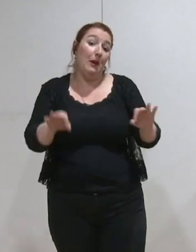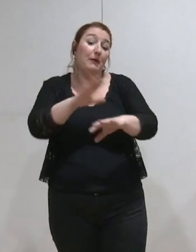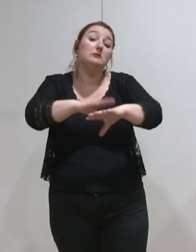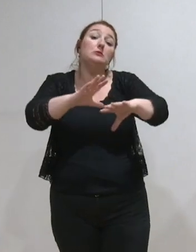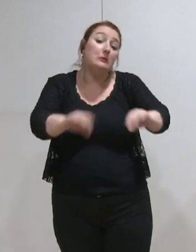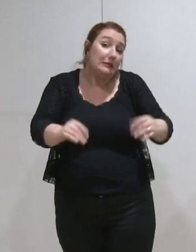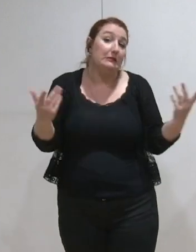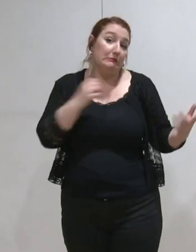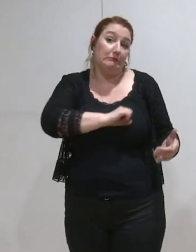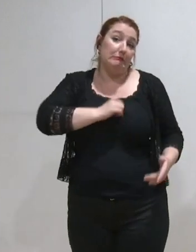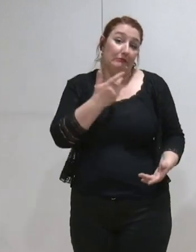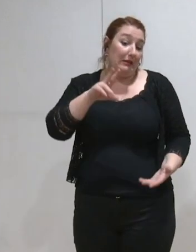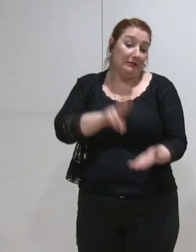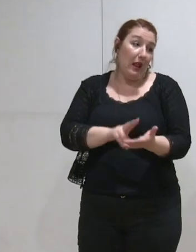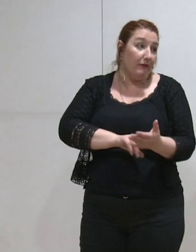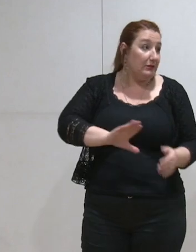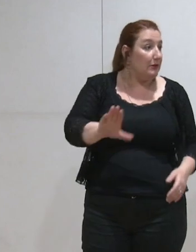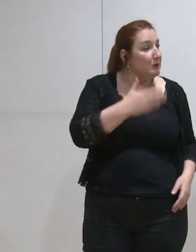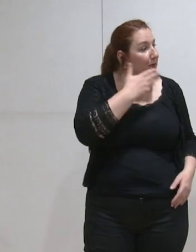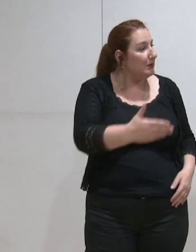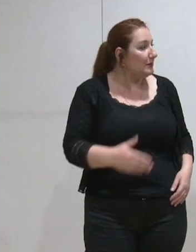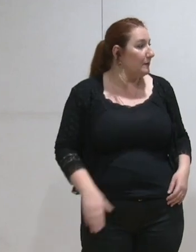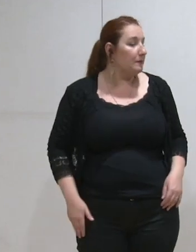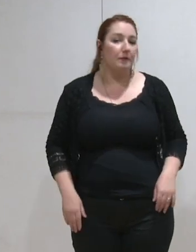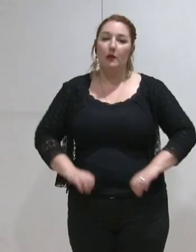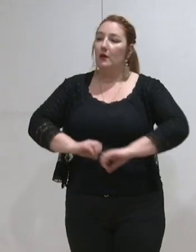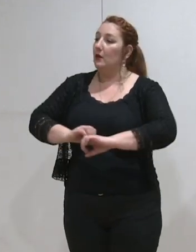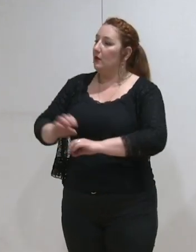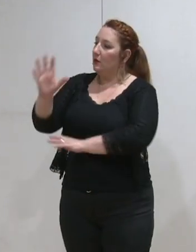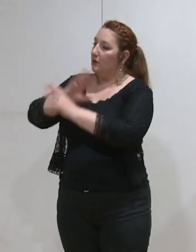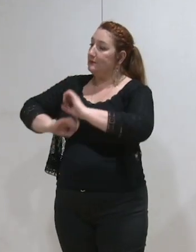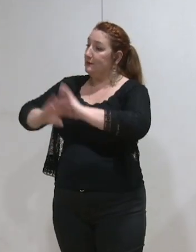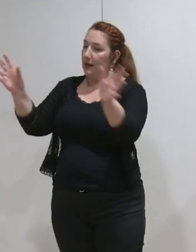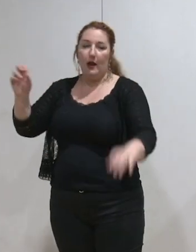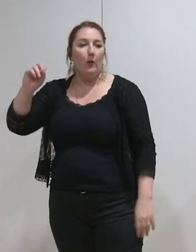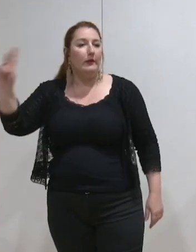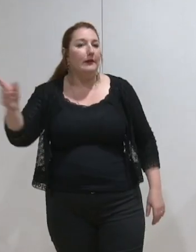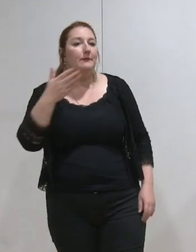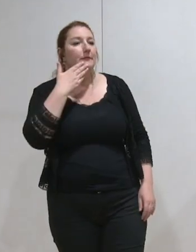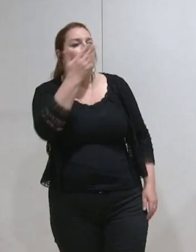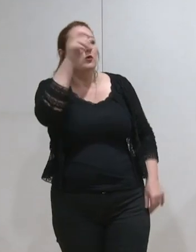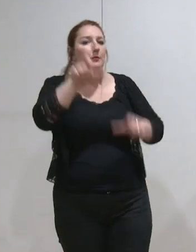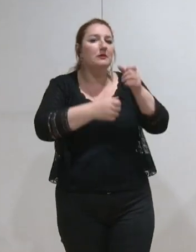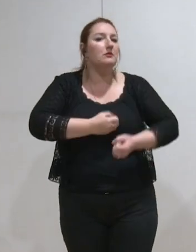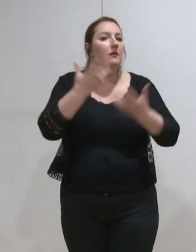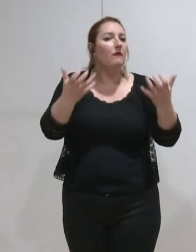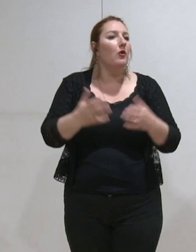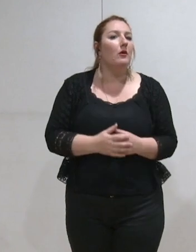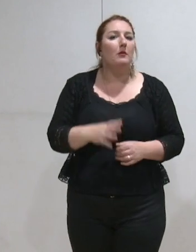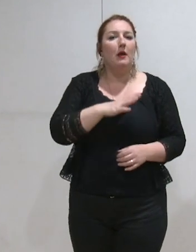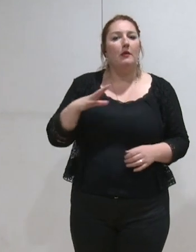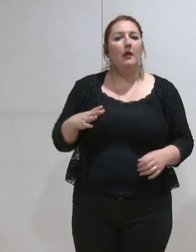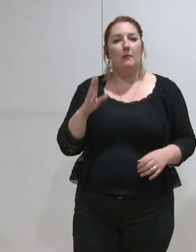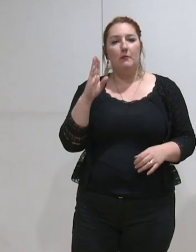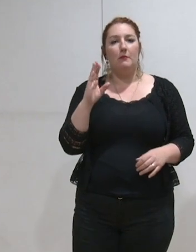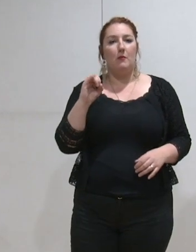vous remercie au moins c'est clair d'autres pris de parole madame